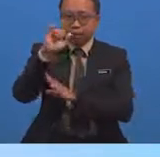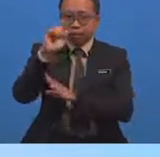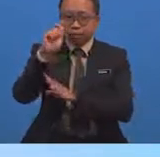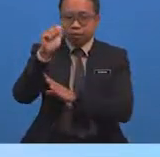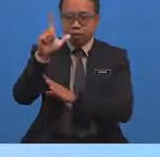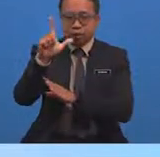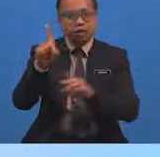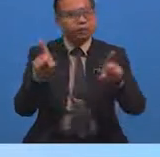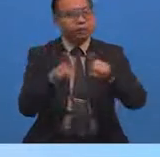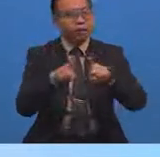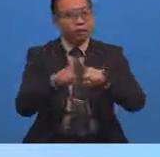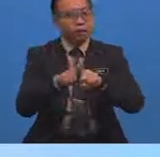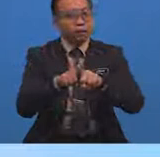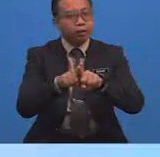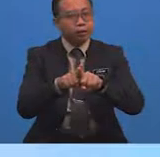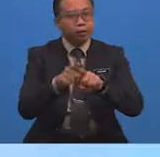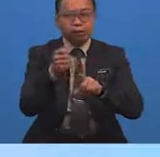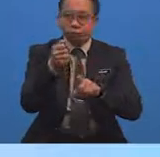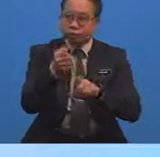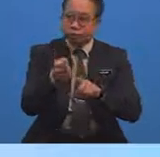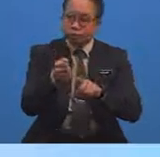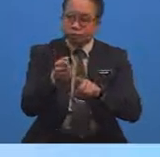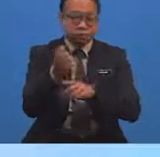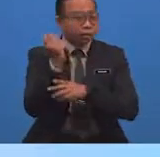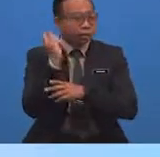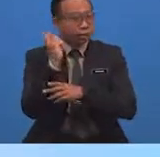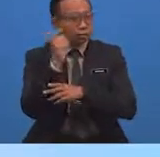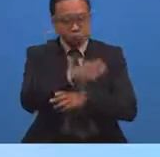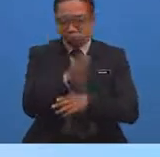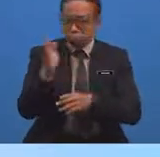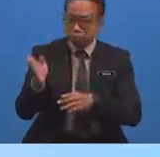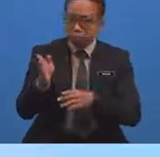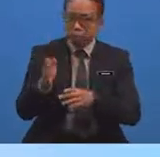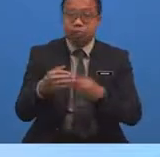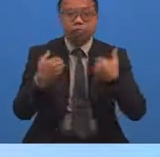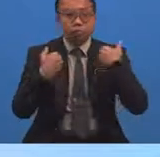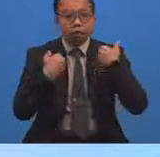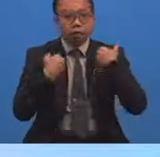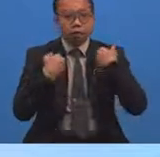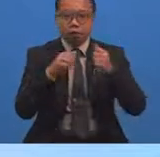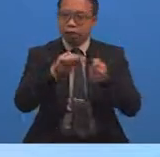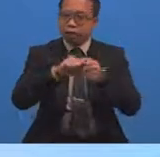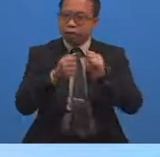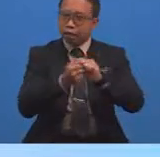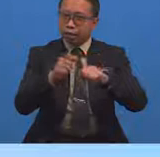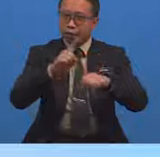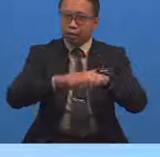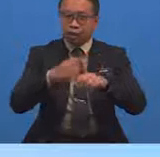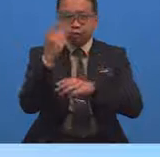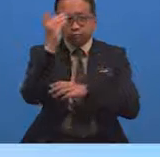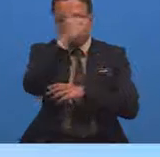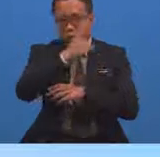sama seperti jam analog jam digital juga mempunyai hang kepadamu